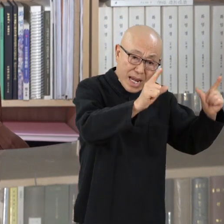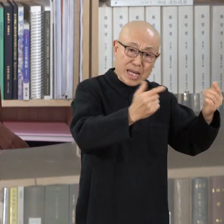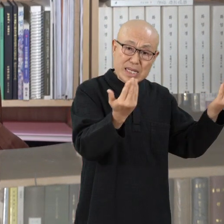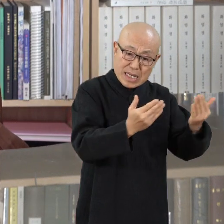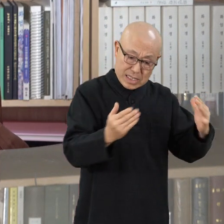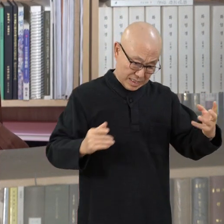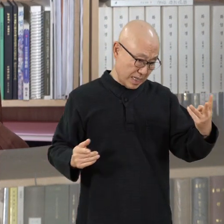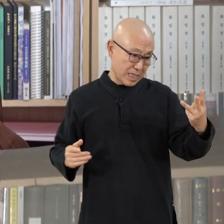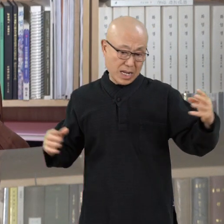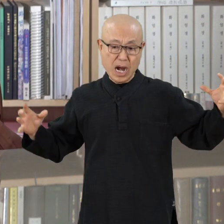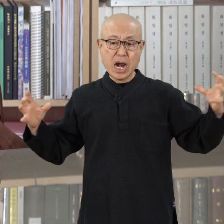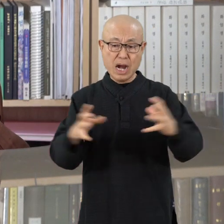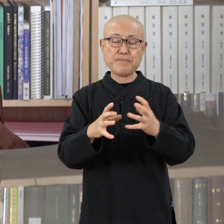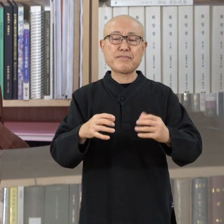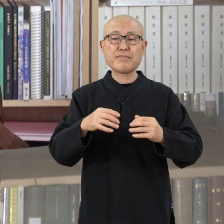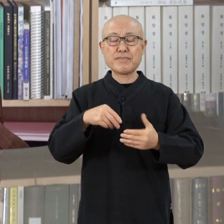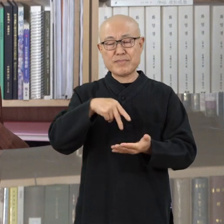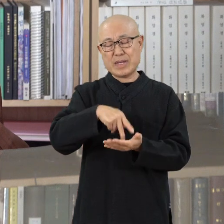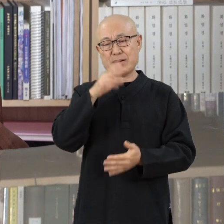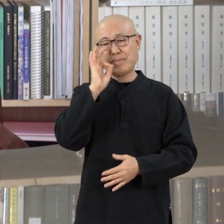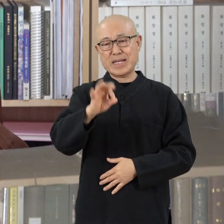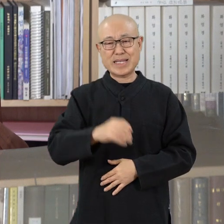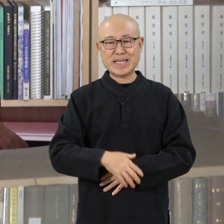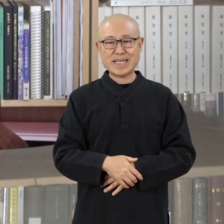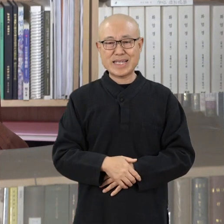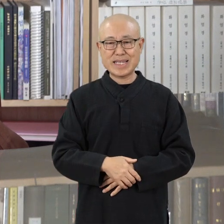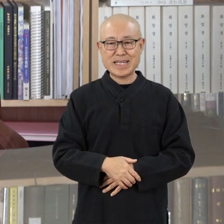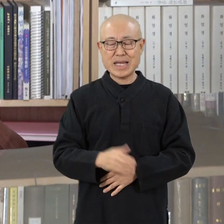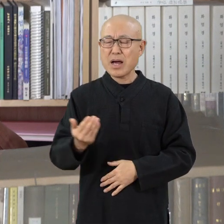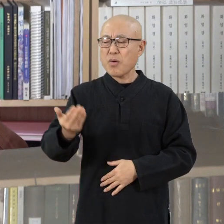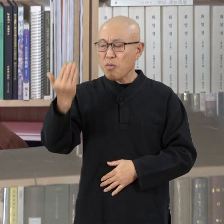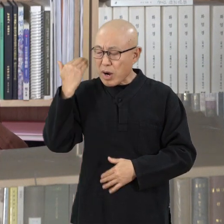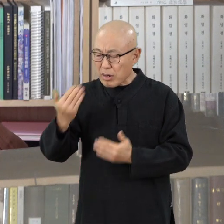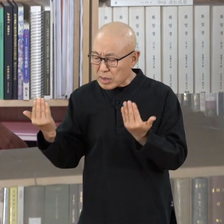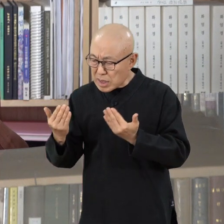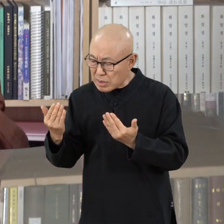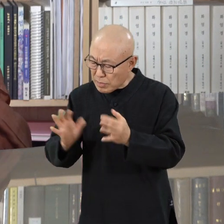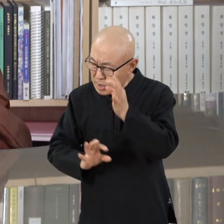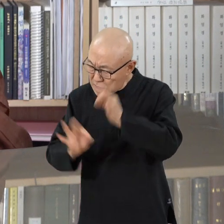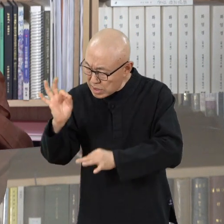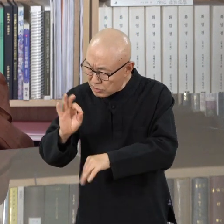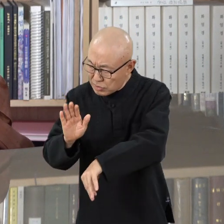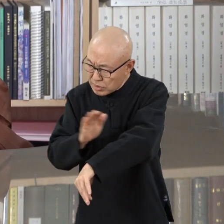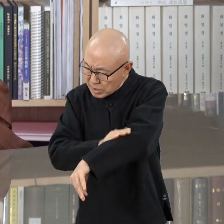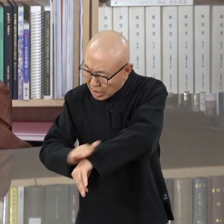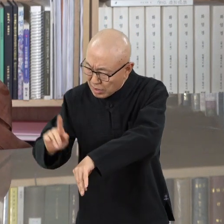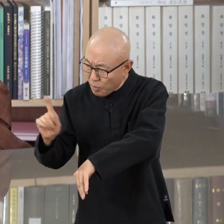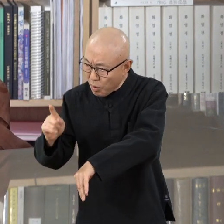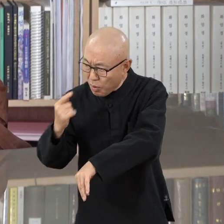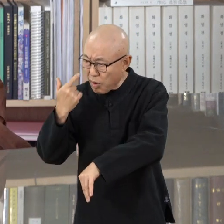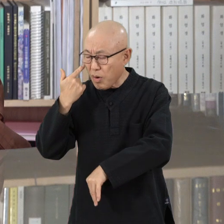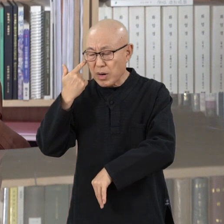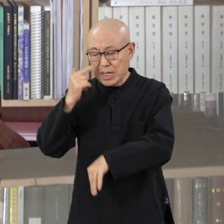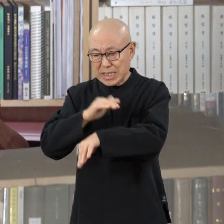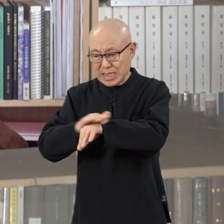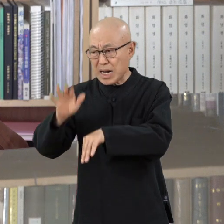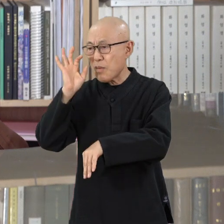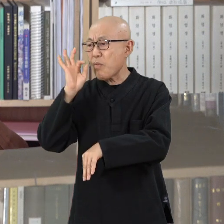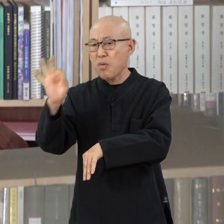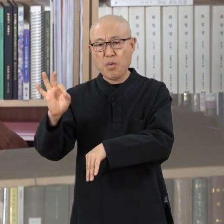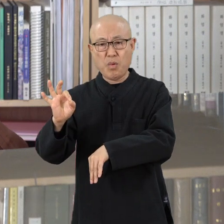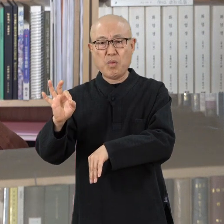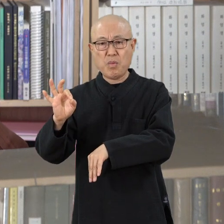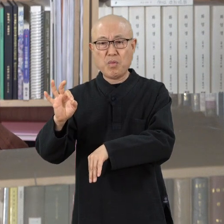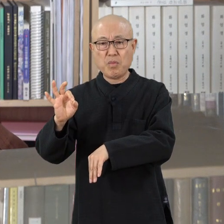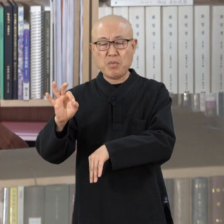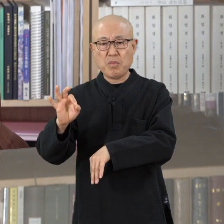합니다. 그래서 지금 과거에 나는 무엇을 했을까, 어떤 삶을 살았을까, 이렇게 궁금할